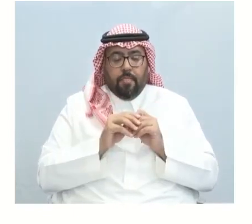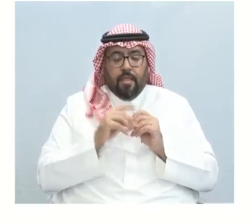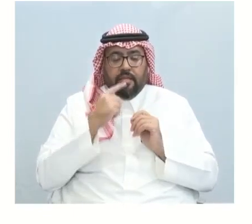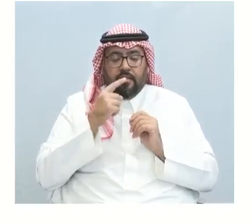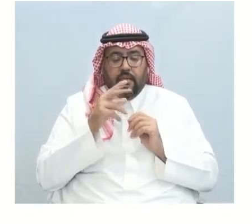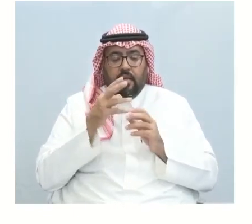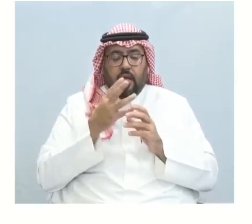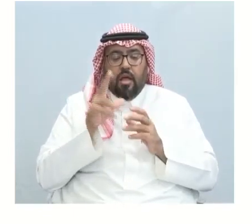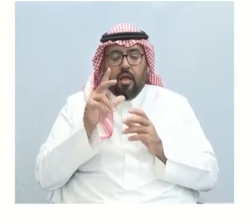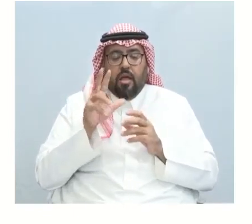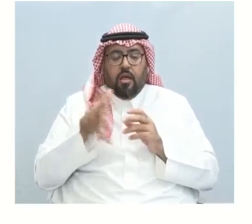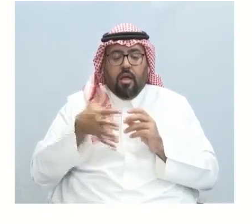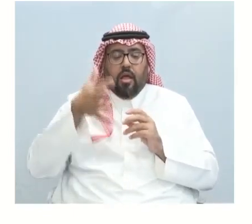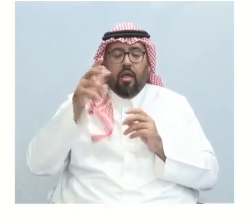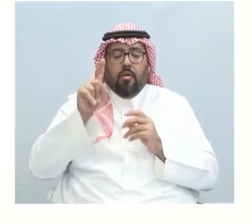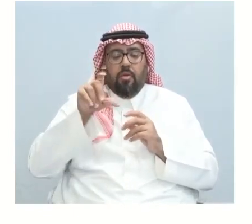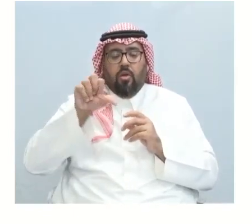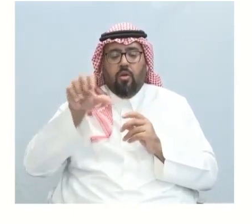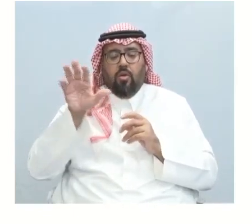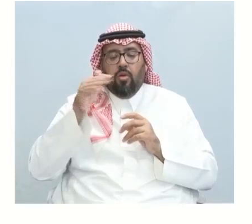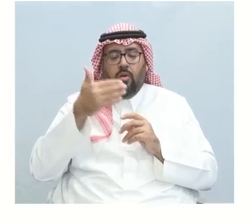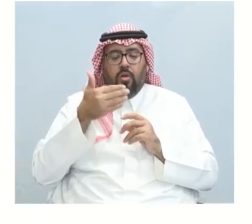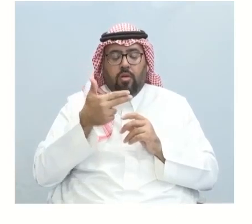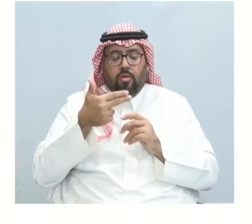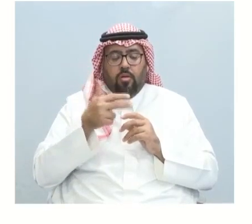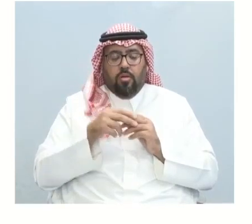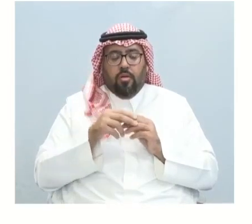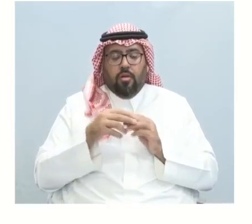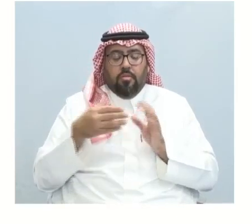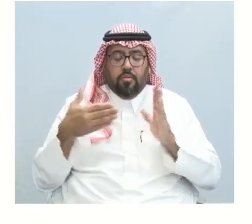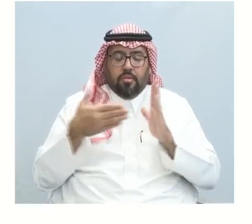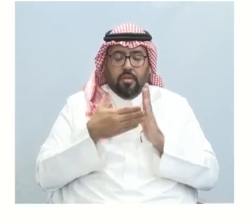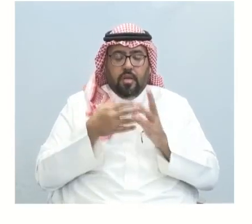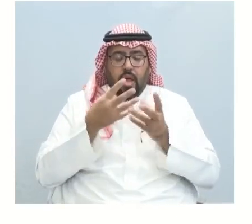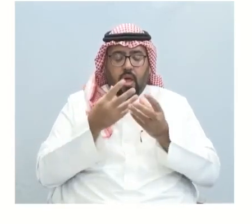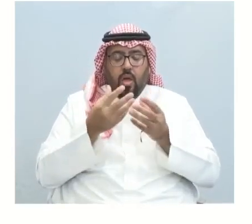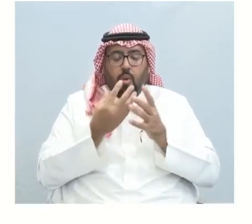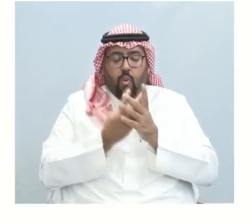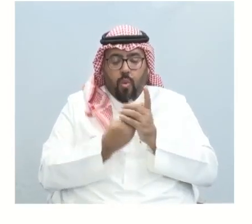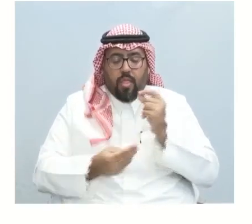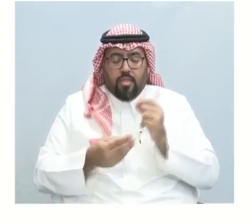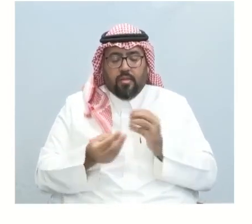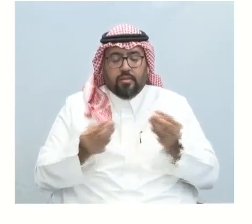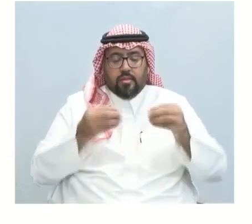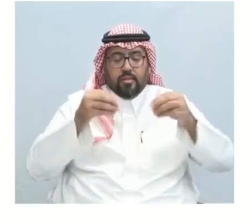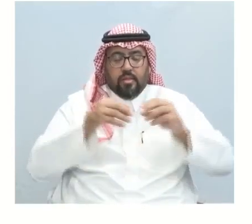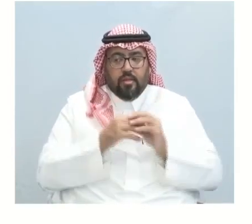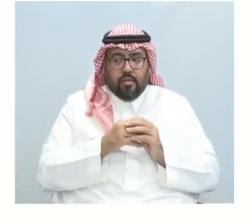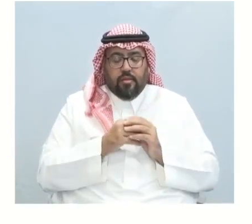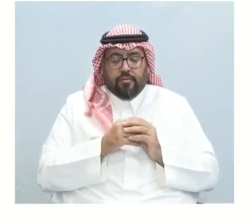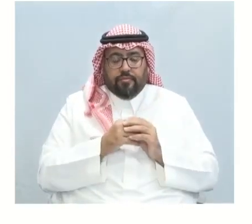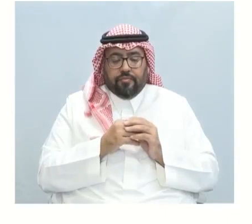سن البلوغ البويضات نتجت او تواجدت مع هذه الانثى منذ سن الولاده يتم تضاعف الماده الوراثيه في الخليه